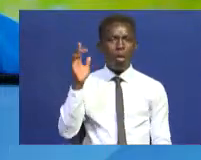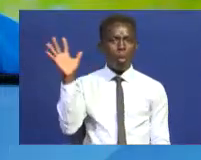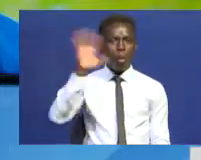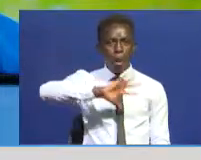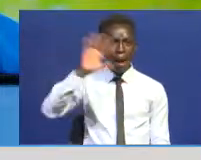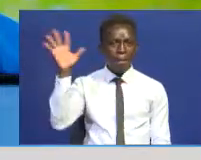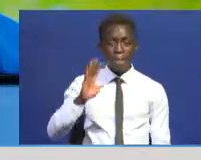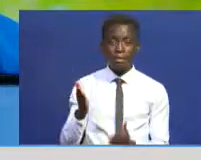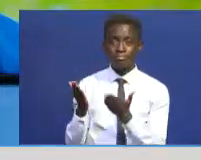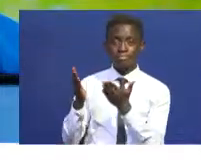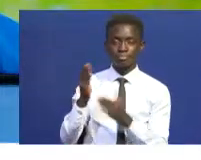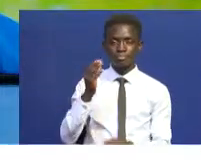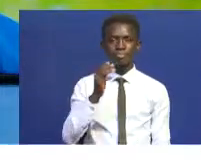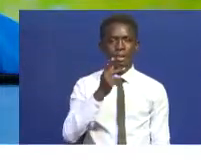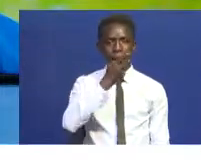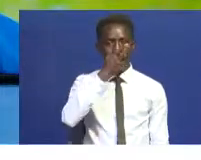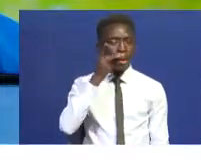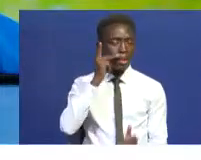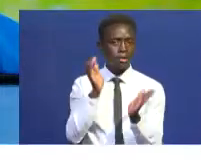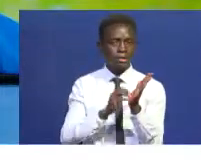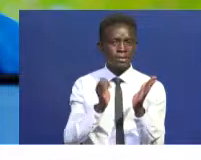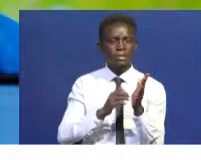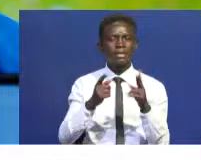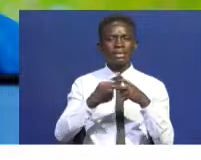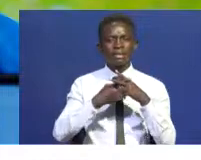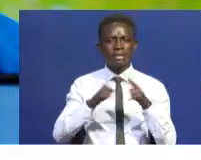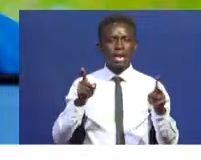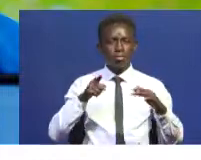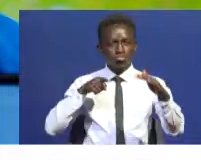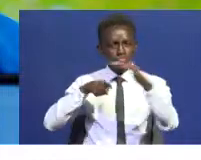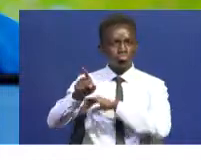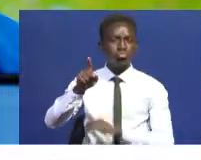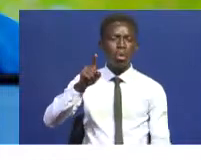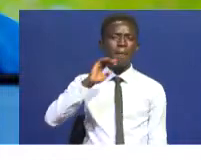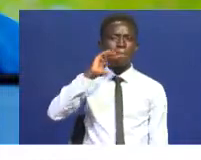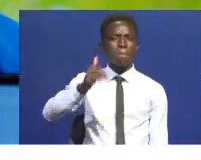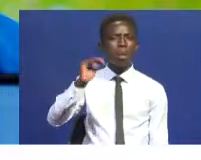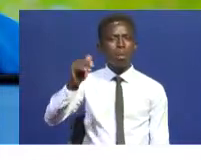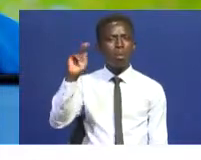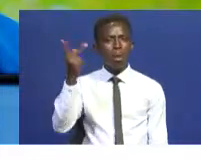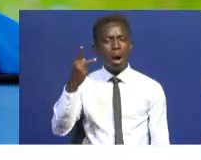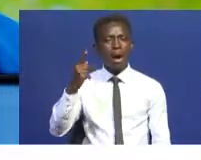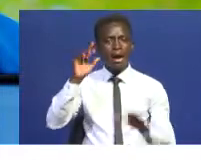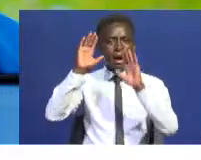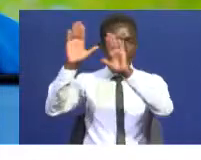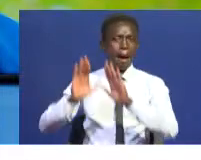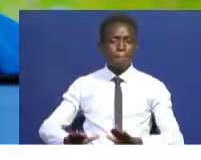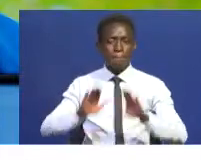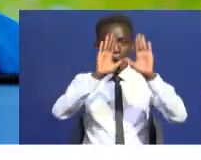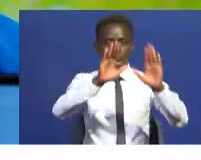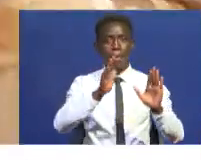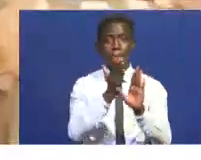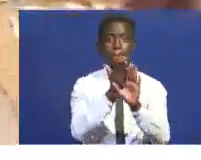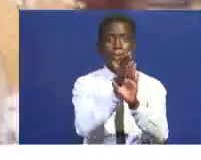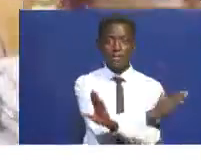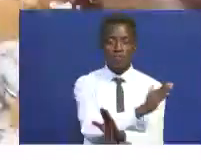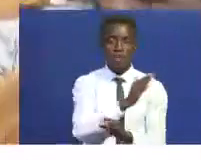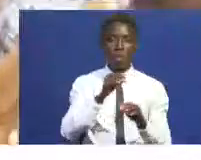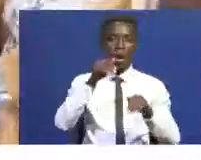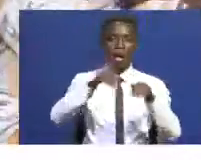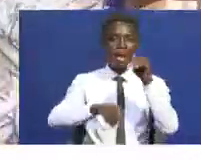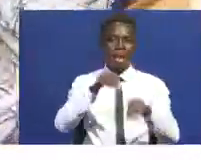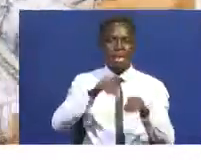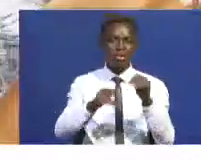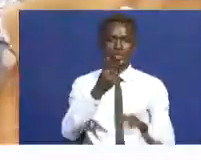Musyoka ameanza ziara ya eneo la Mlima Kenya kupanua wigo wake wa kisiasa kabla ya uchaguzi mkuu wa mwaka